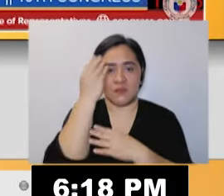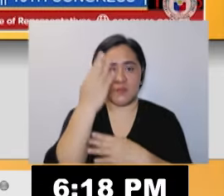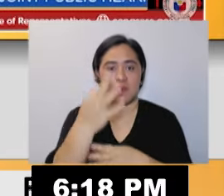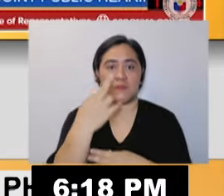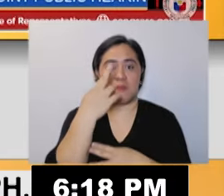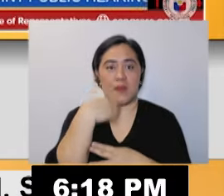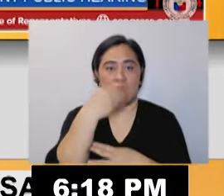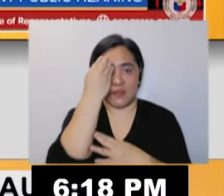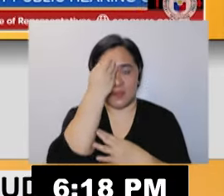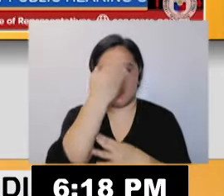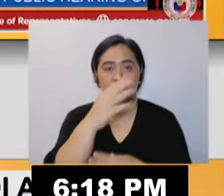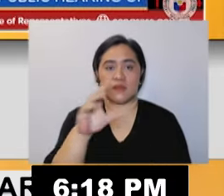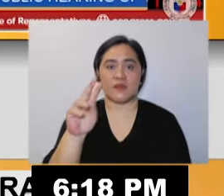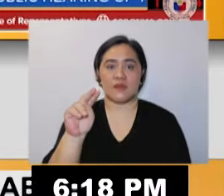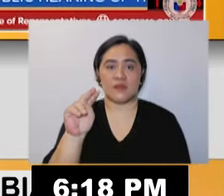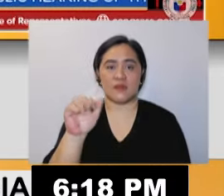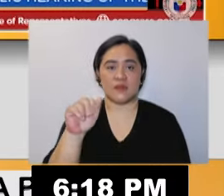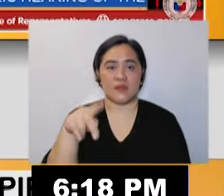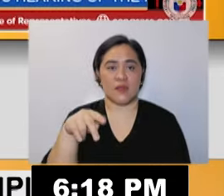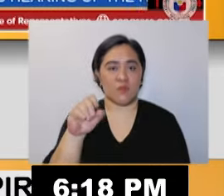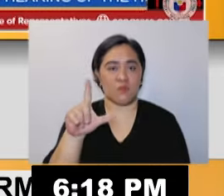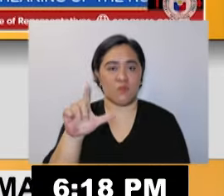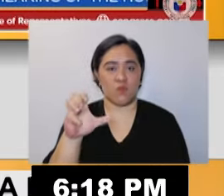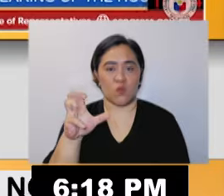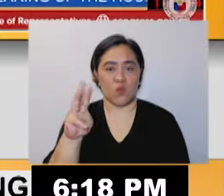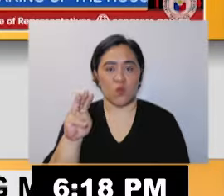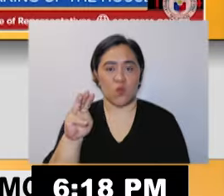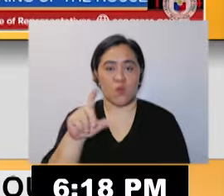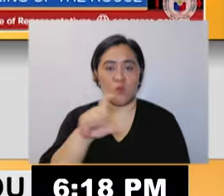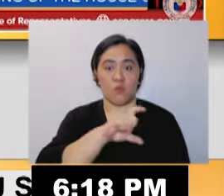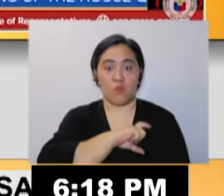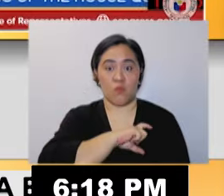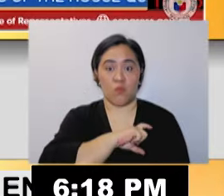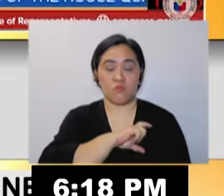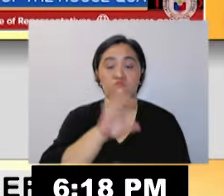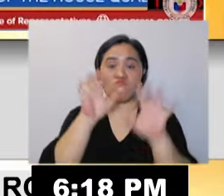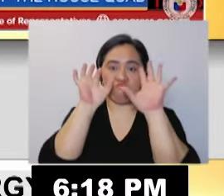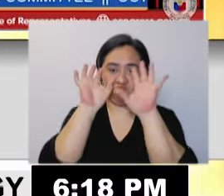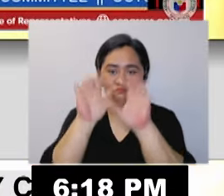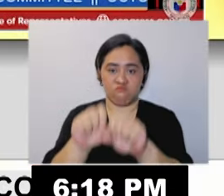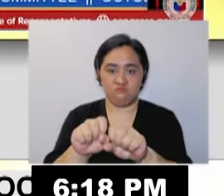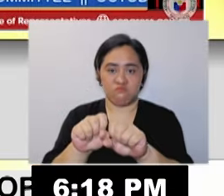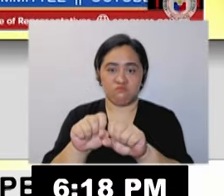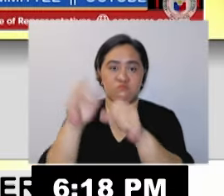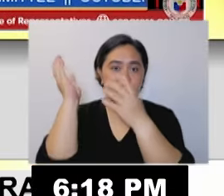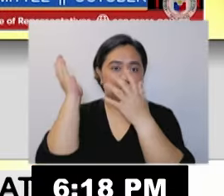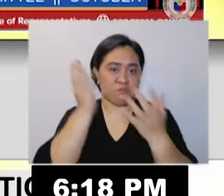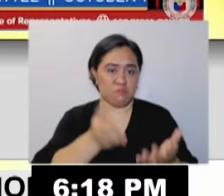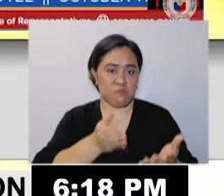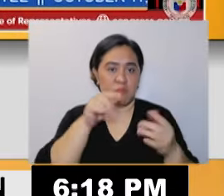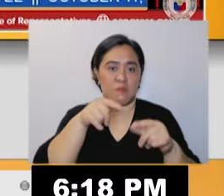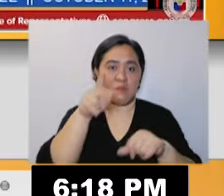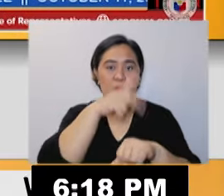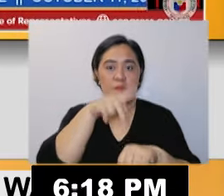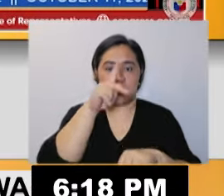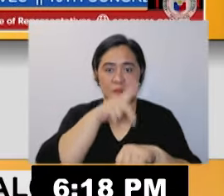kaya nag-operate ng Abu Dhabi police hinuli si kwin at dinala dito sa